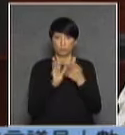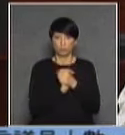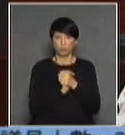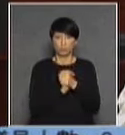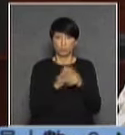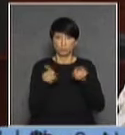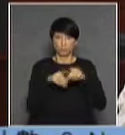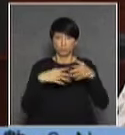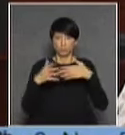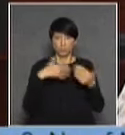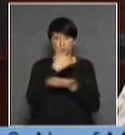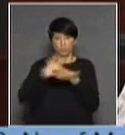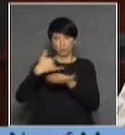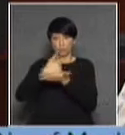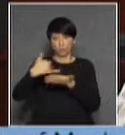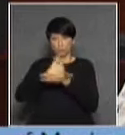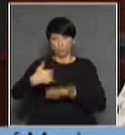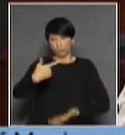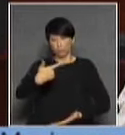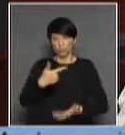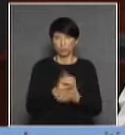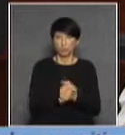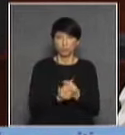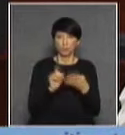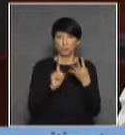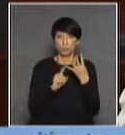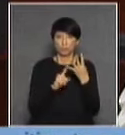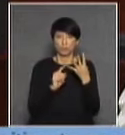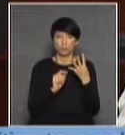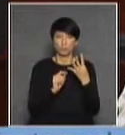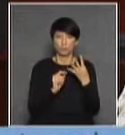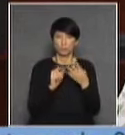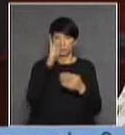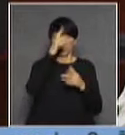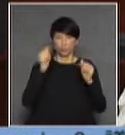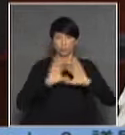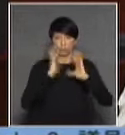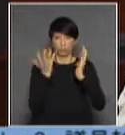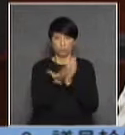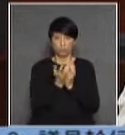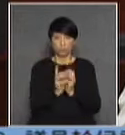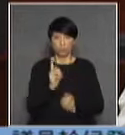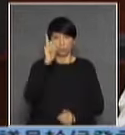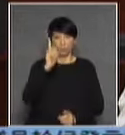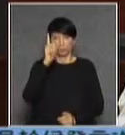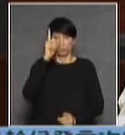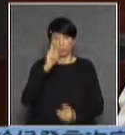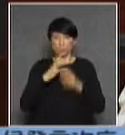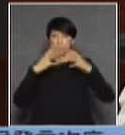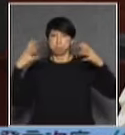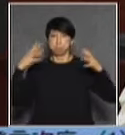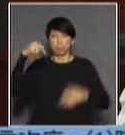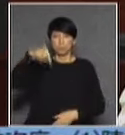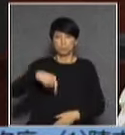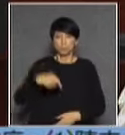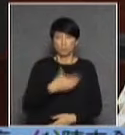工的流失率的飆升啦。第四呢就機構自己就肥上瘦下啦，自己就肥啦，是吧，他自己